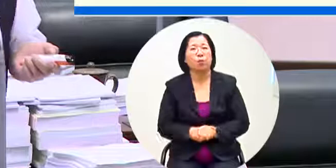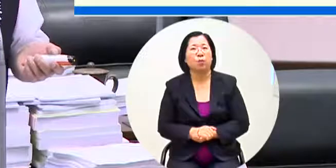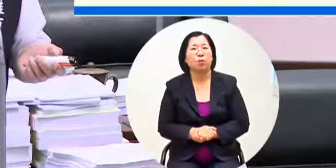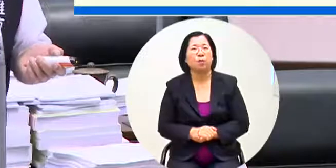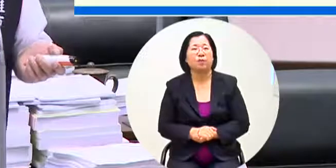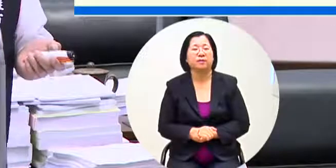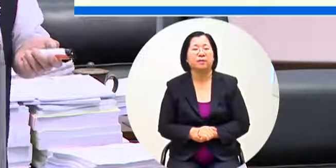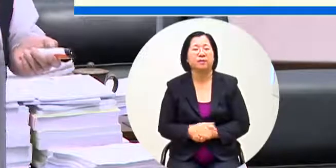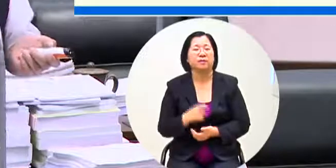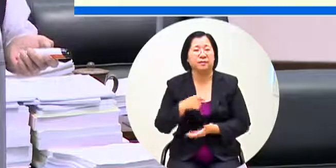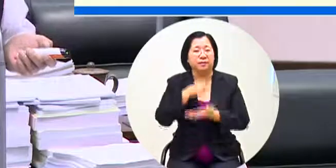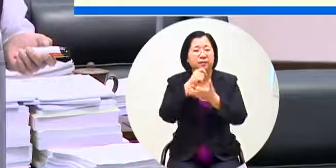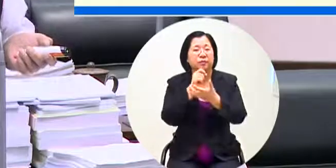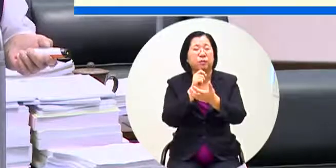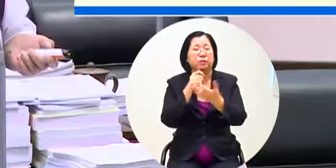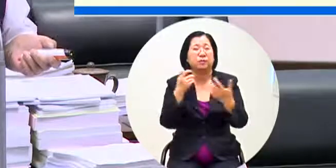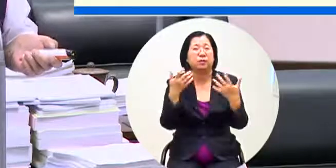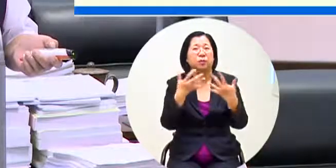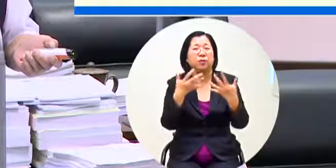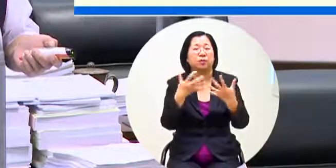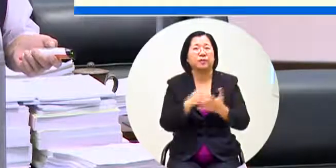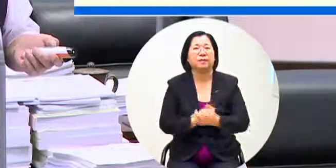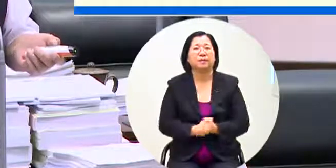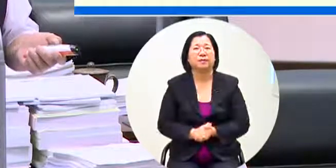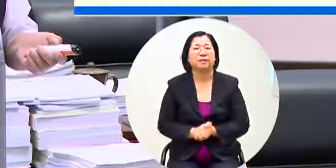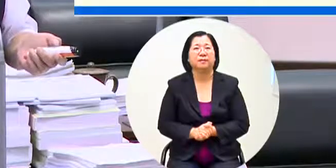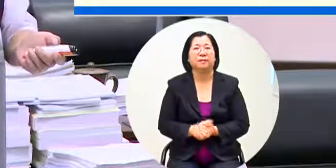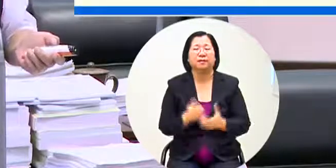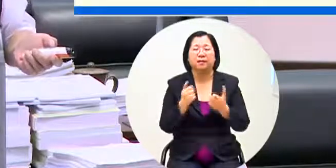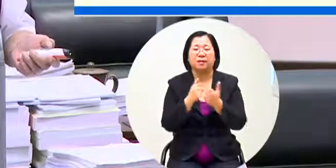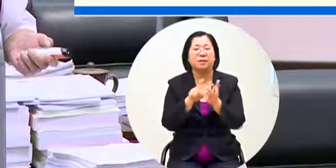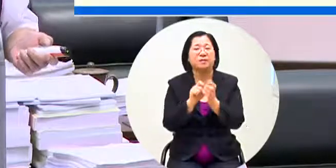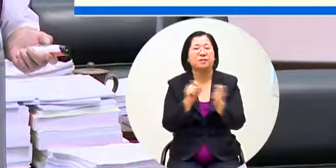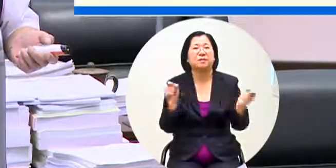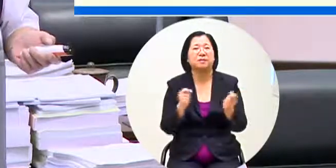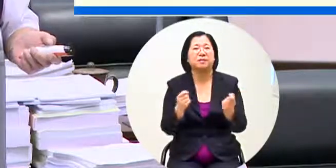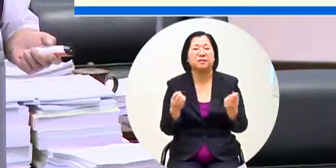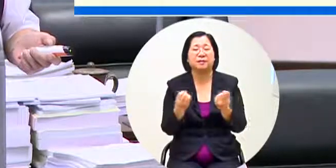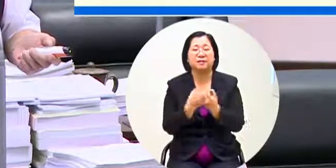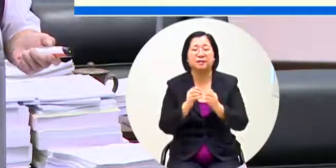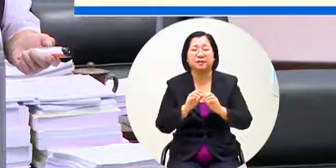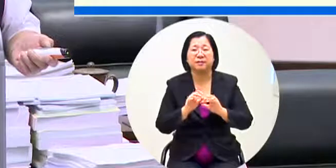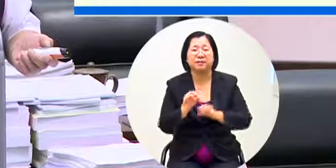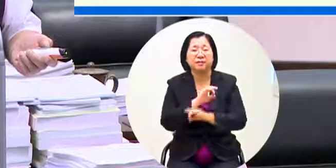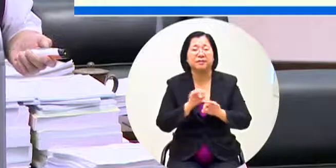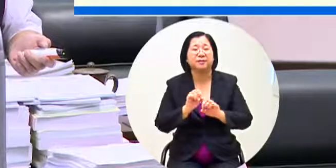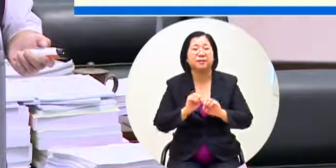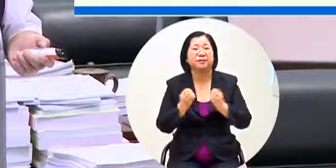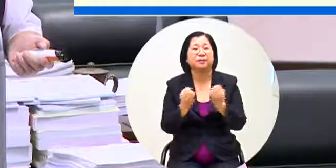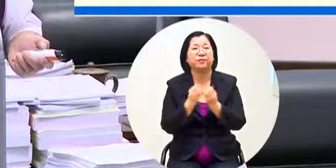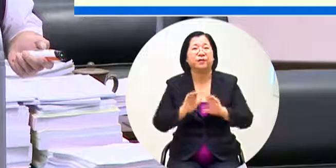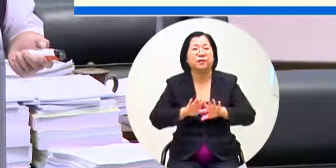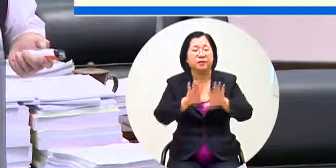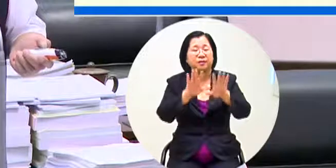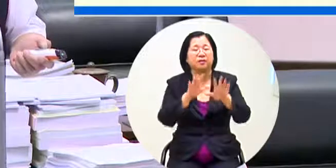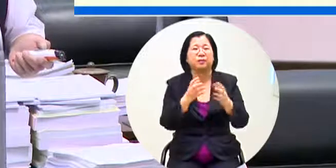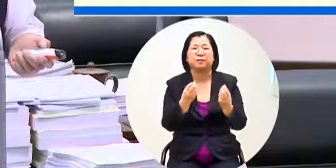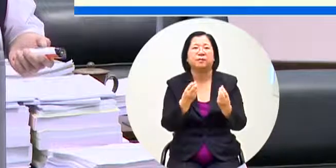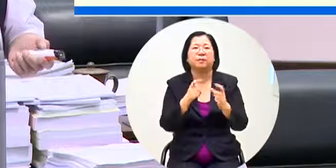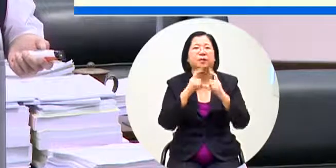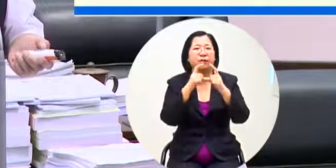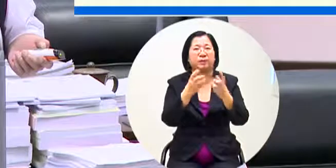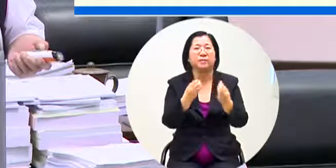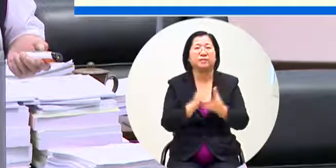拢开会开较久啊，政府是也无一个诶一个答复啦吼。民众希望四米道路，因今天你有四米